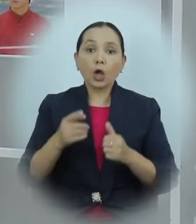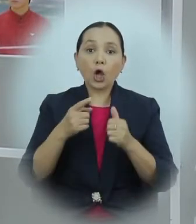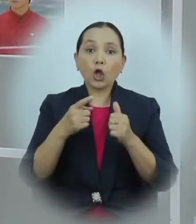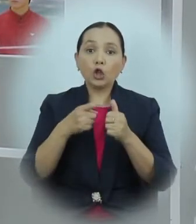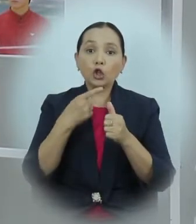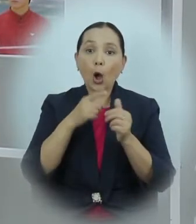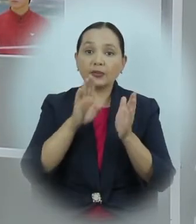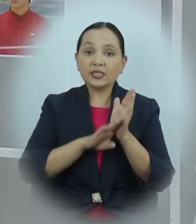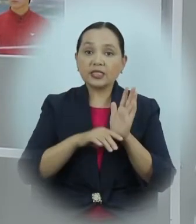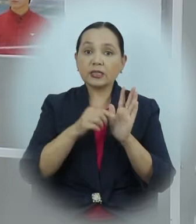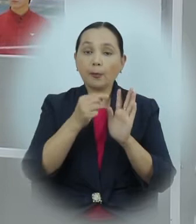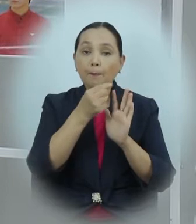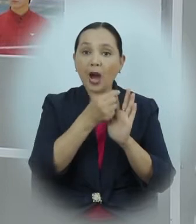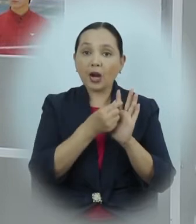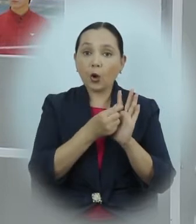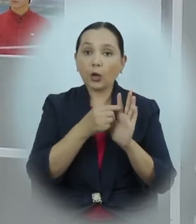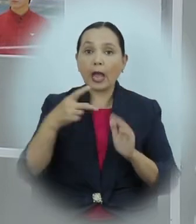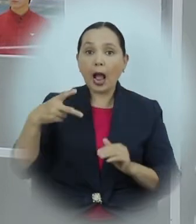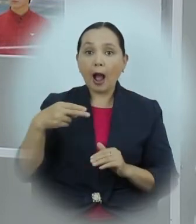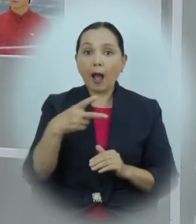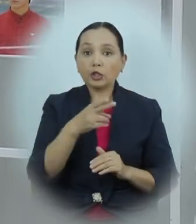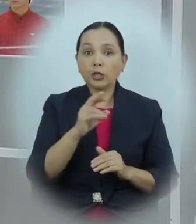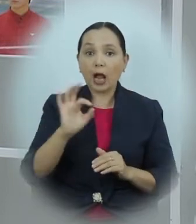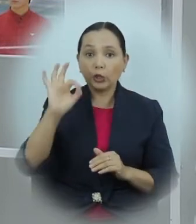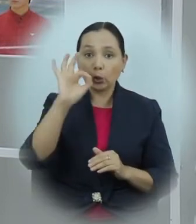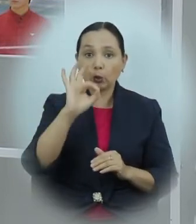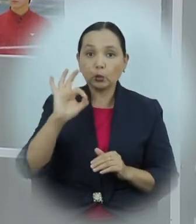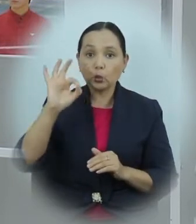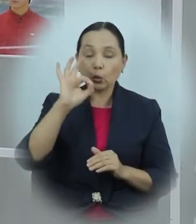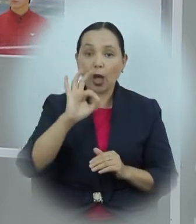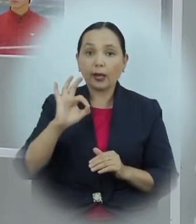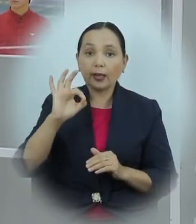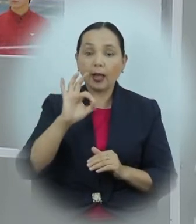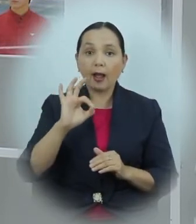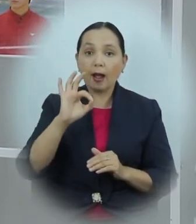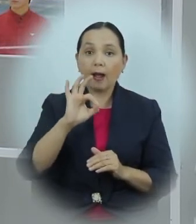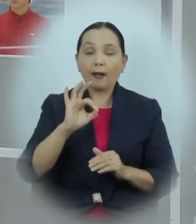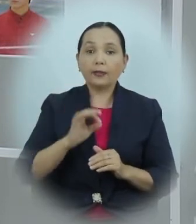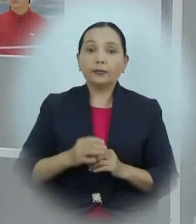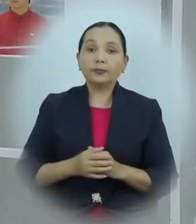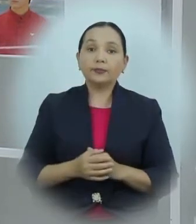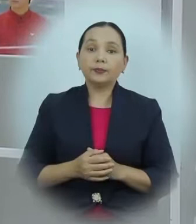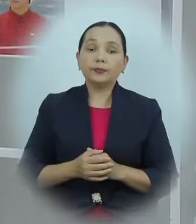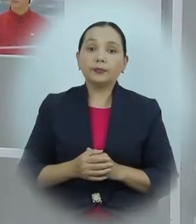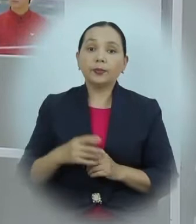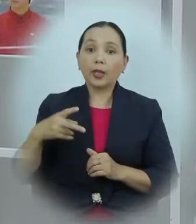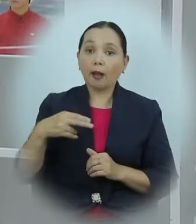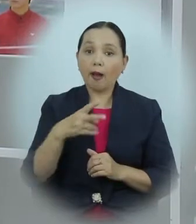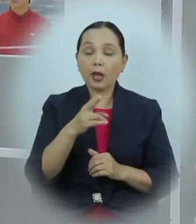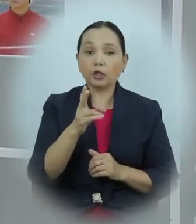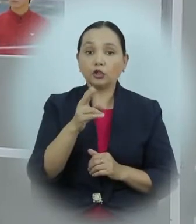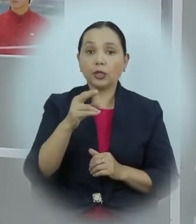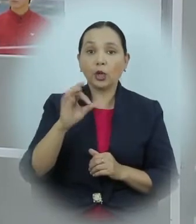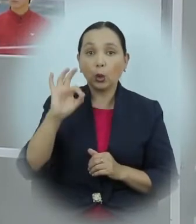Nomsiz barmog'imizga qaychilardagi uzuklarga, ya'ni uzugimizning qaychining dumli